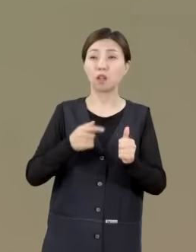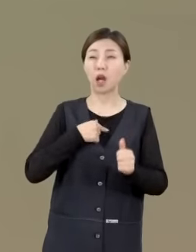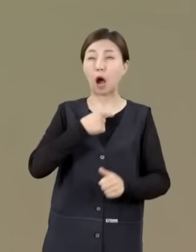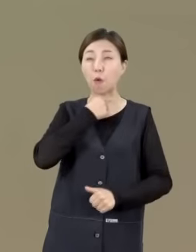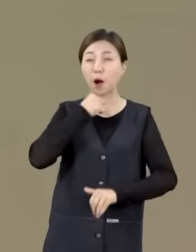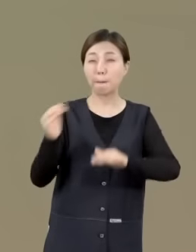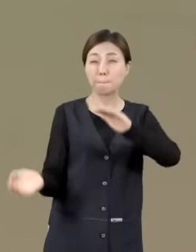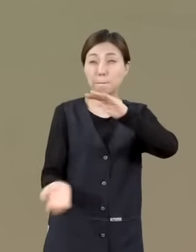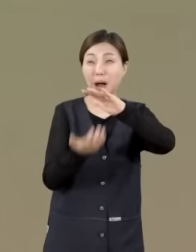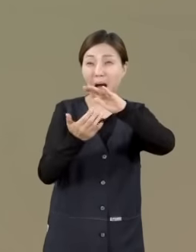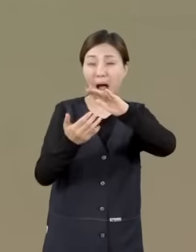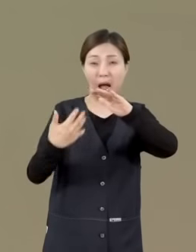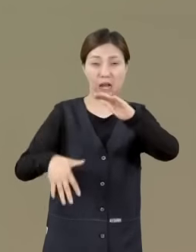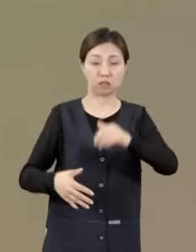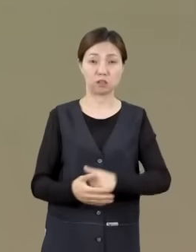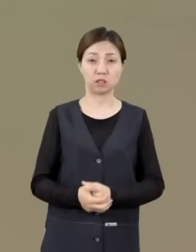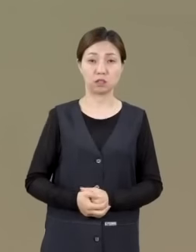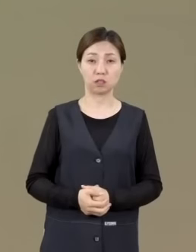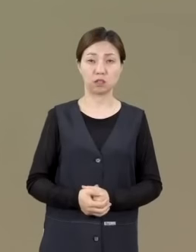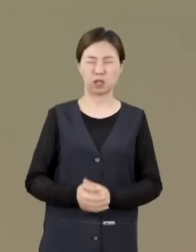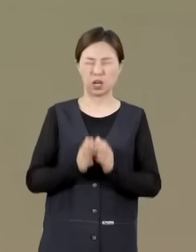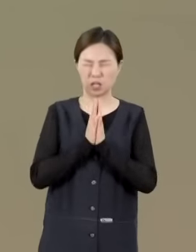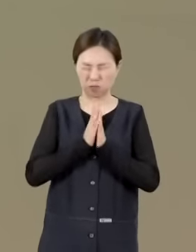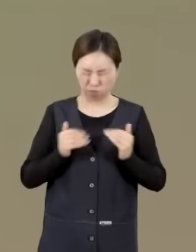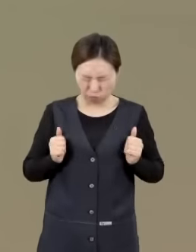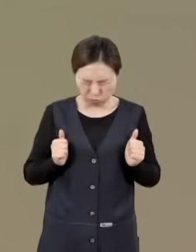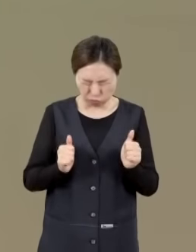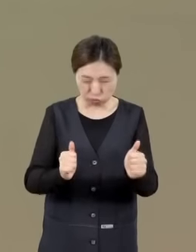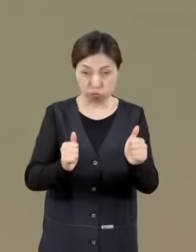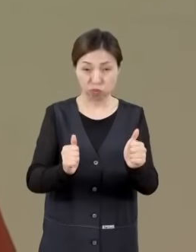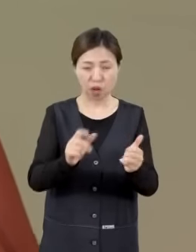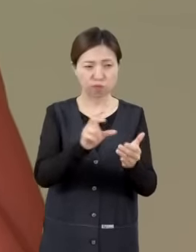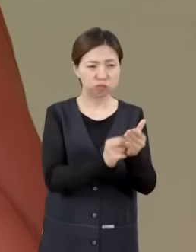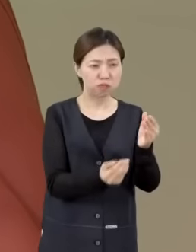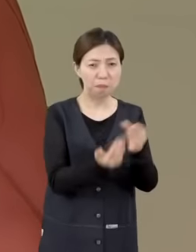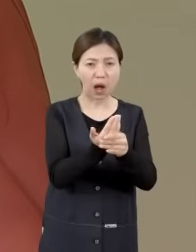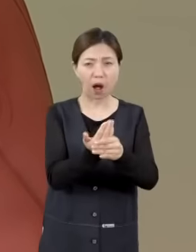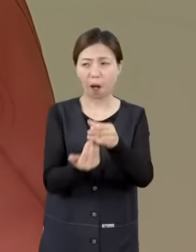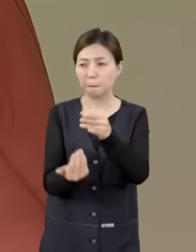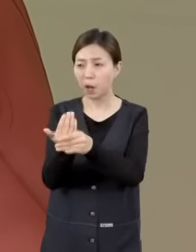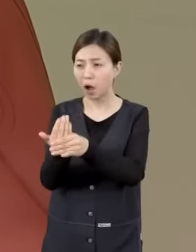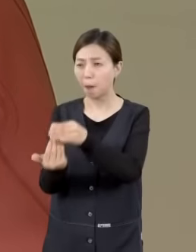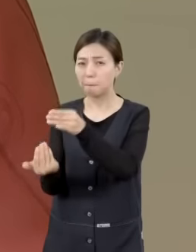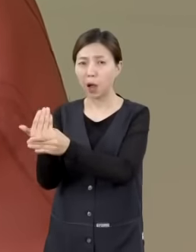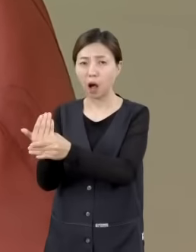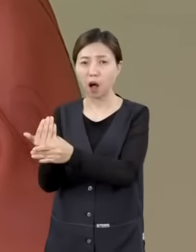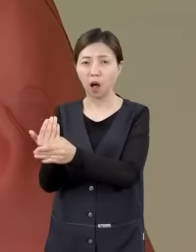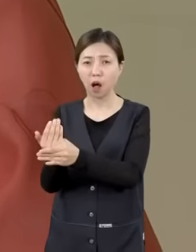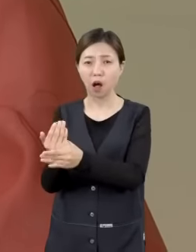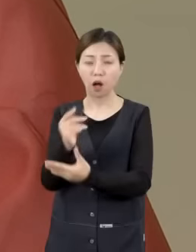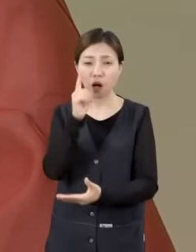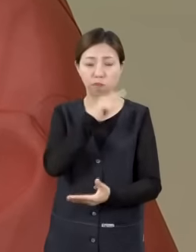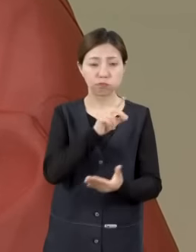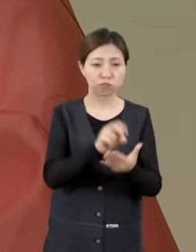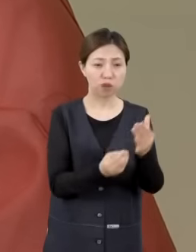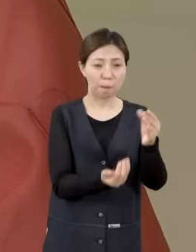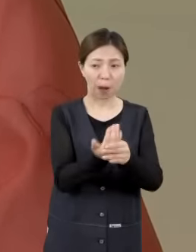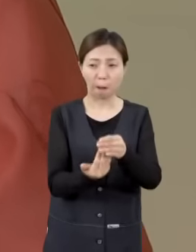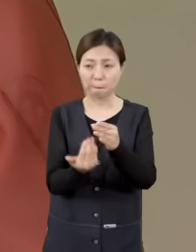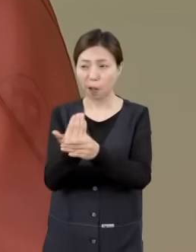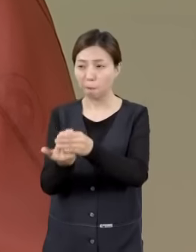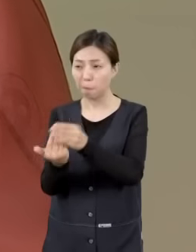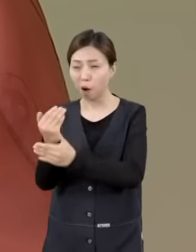바가 쉽게 이루어지지 않거나 혹은 도를 열심히 했는데도 자꾸 안 좋은 일이